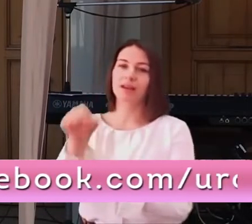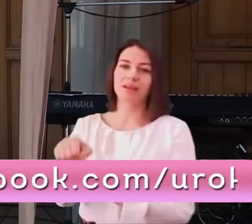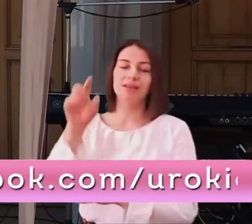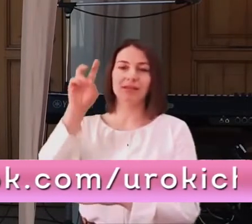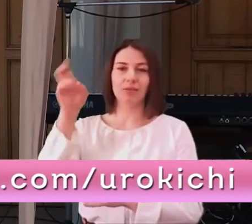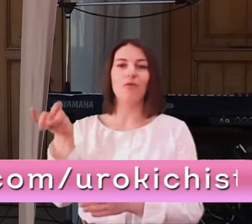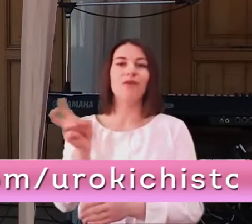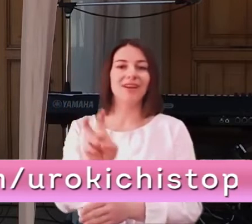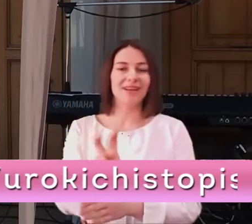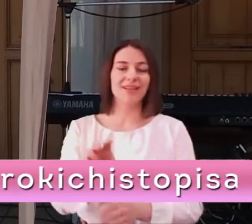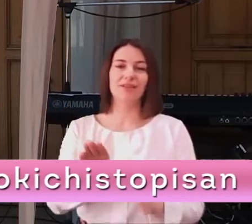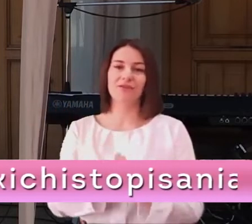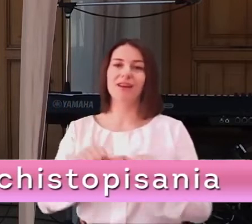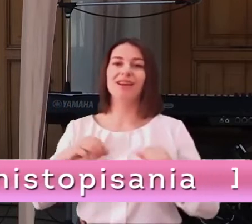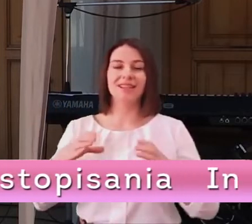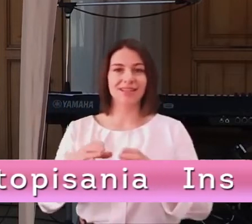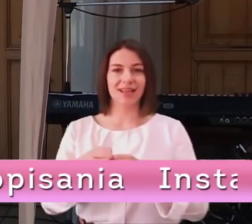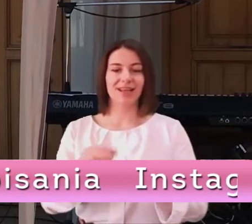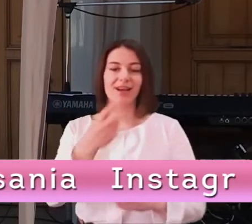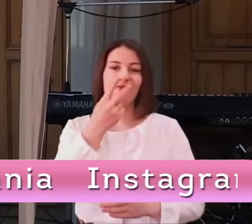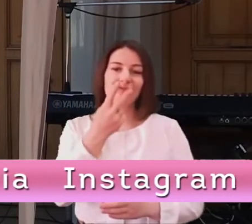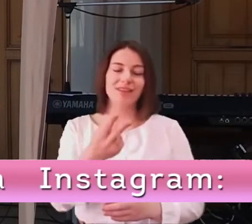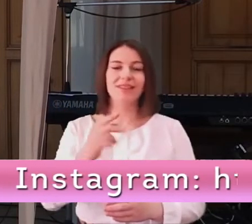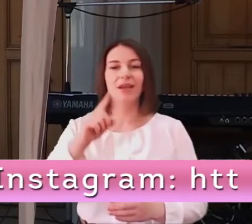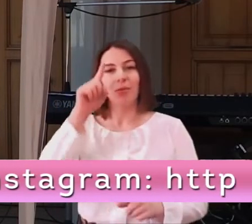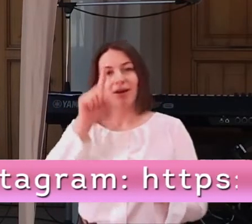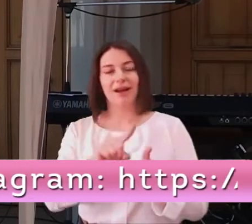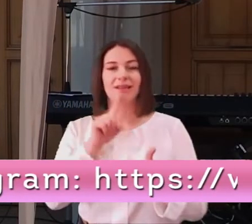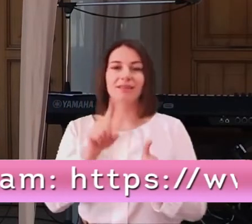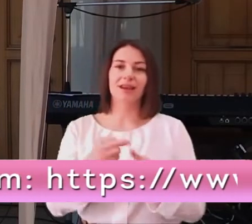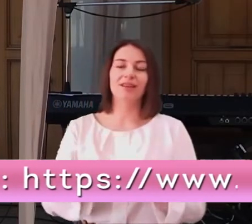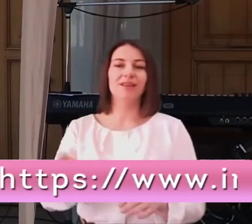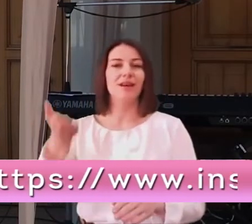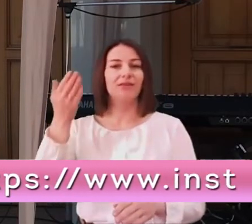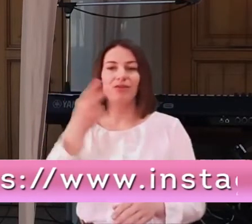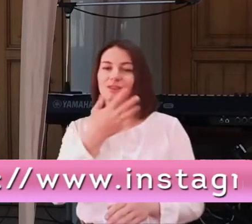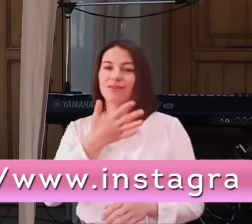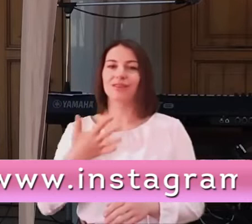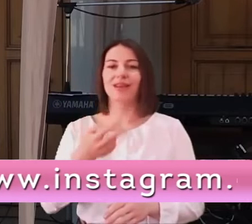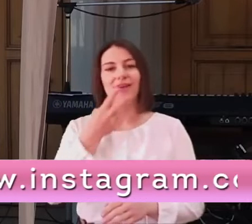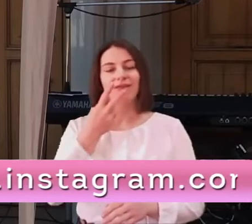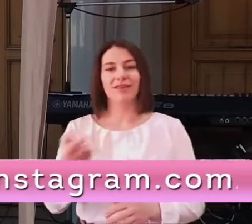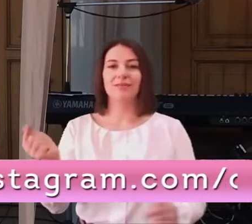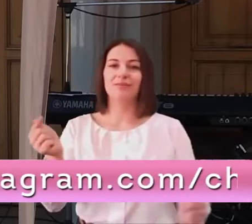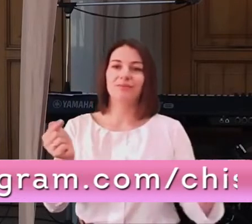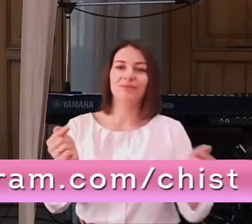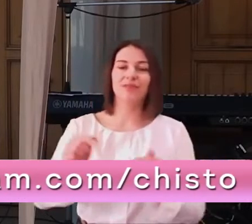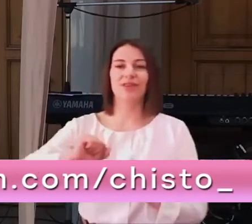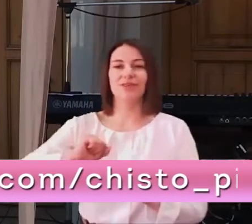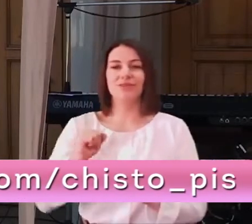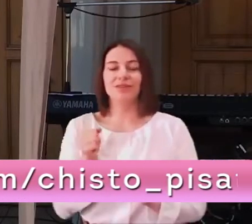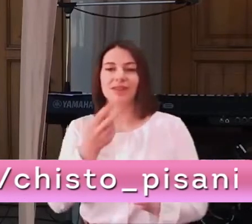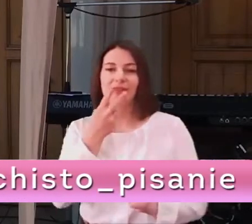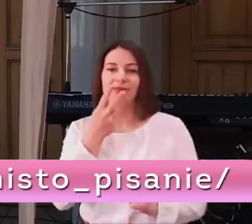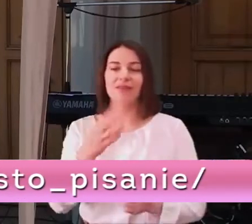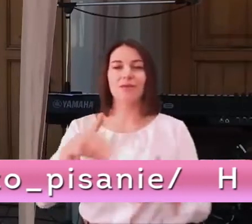приходить в церковь, видеть братьев и сестер, которых мы очень давно не видели, видеть своих друзей, приветствовать всех и